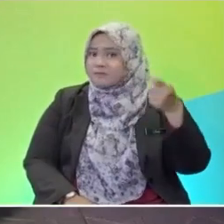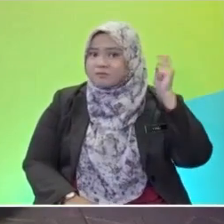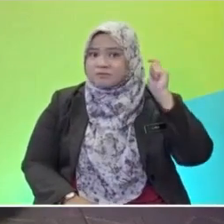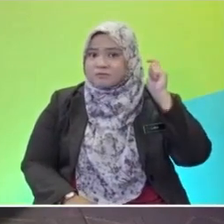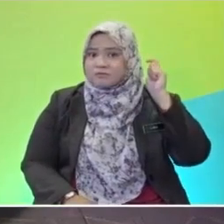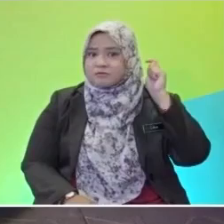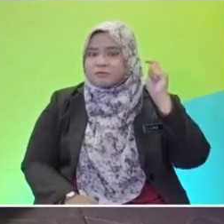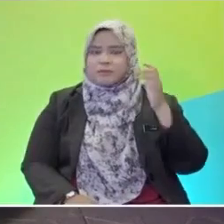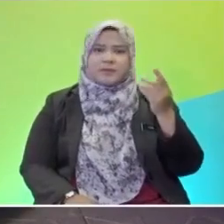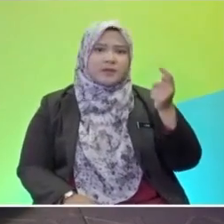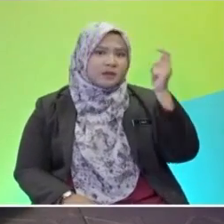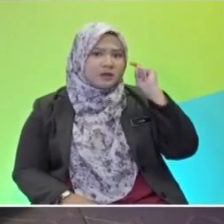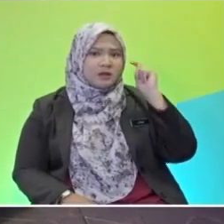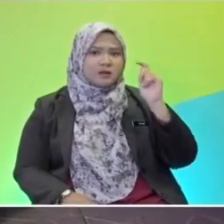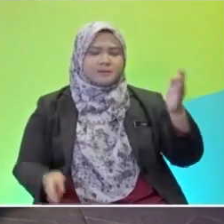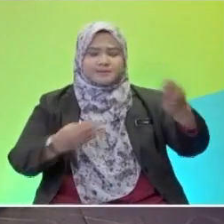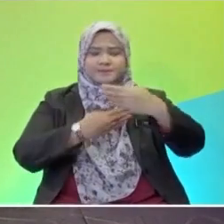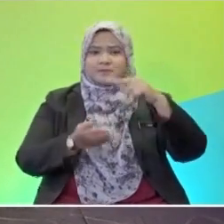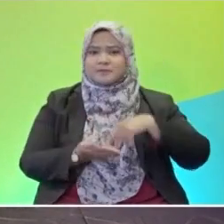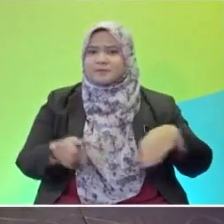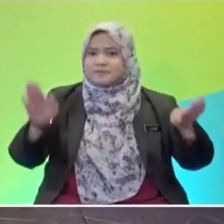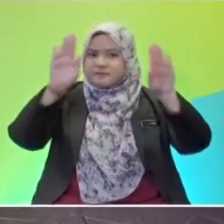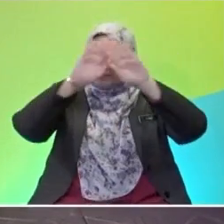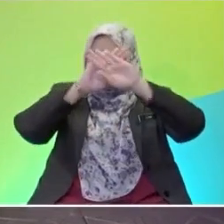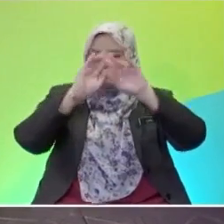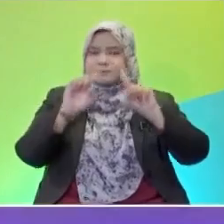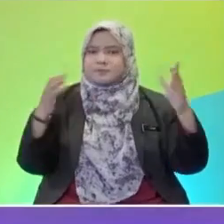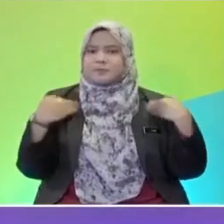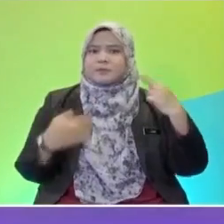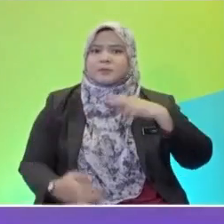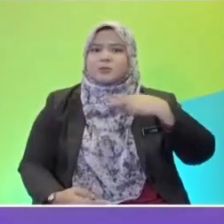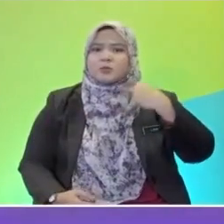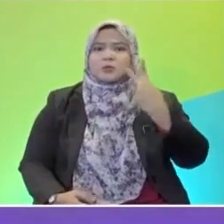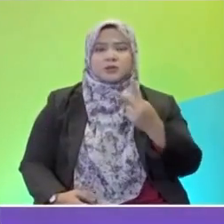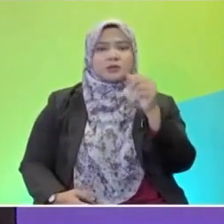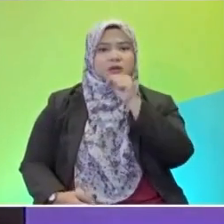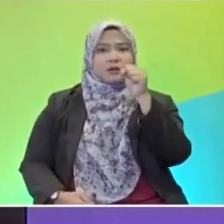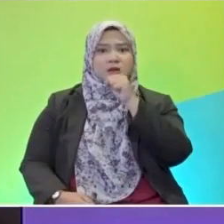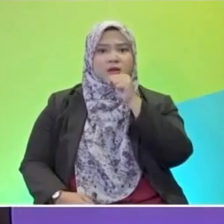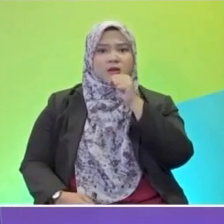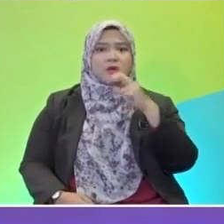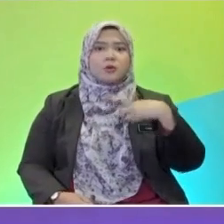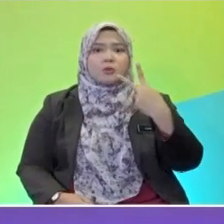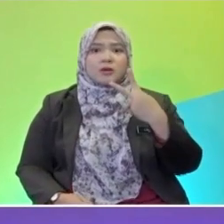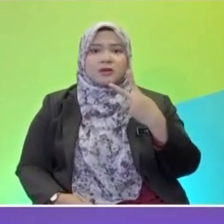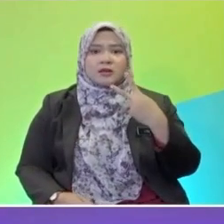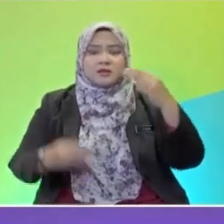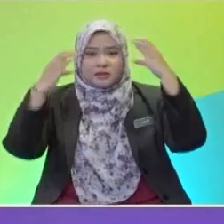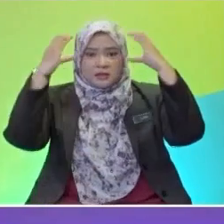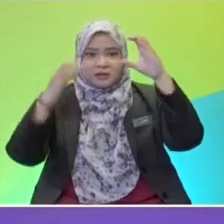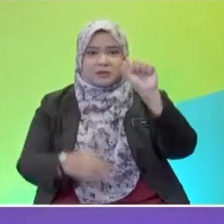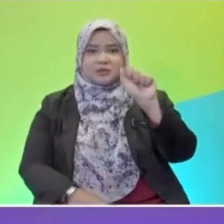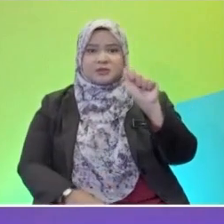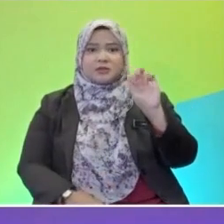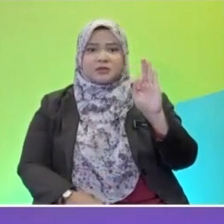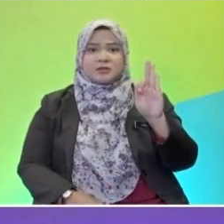gelap hari ini Assalamualaikum warahmatullahi wabarakatuh saya bersama saya dan